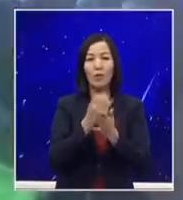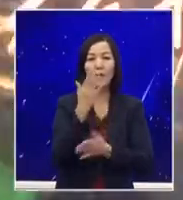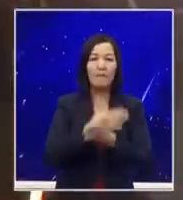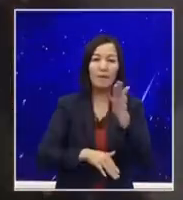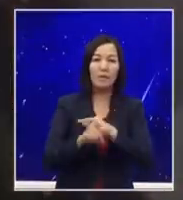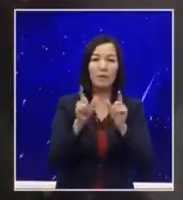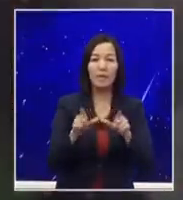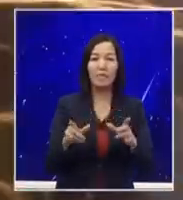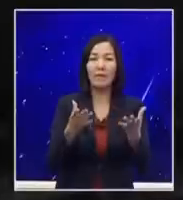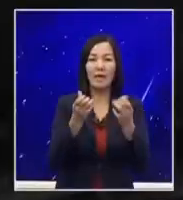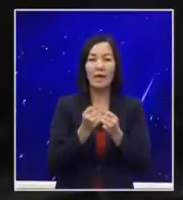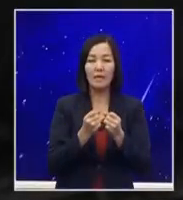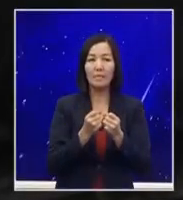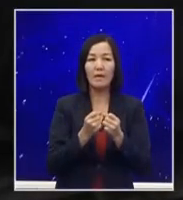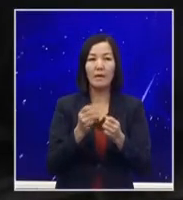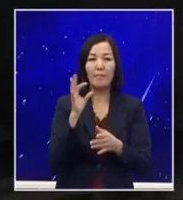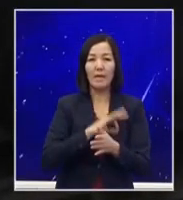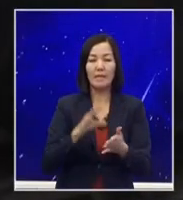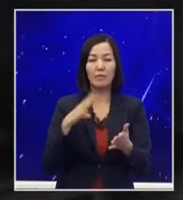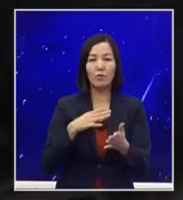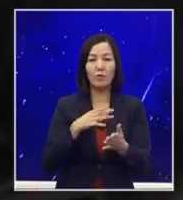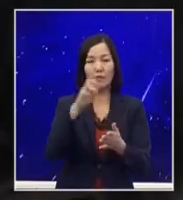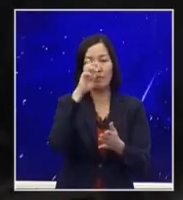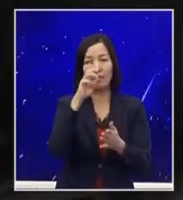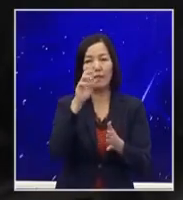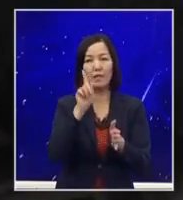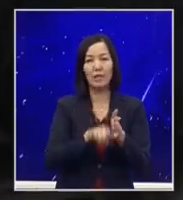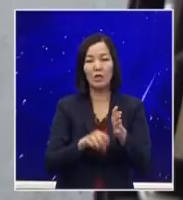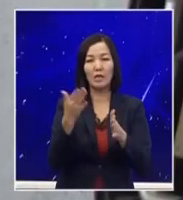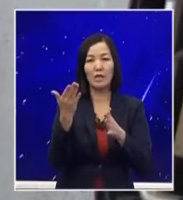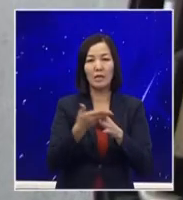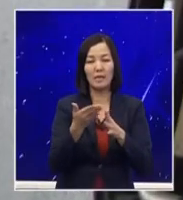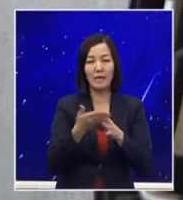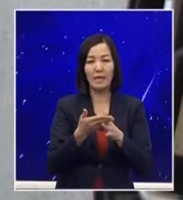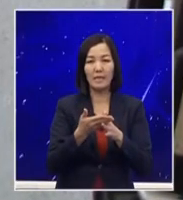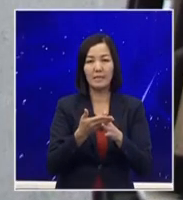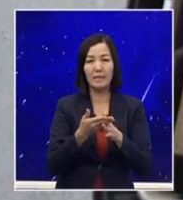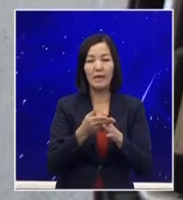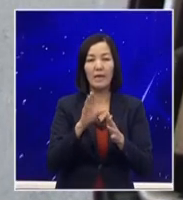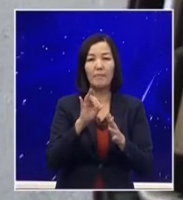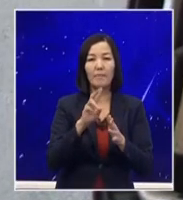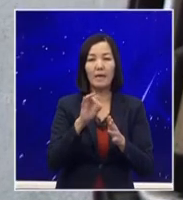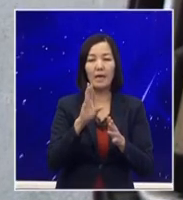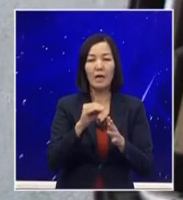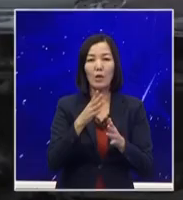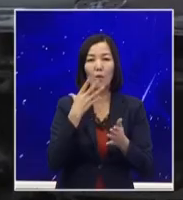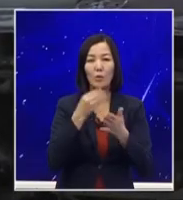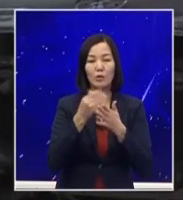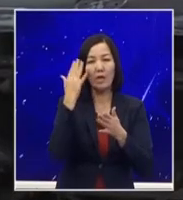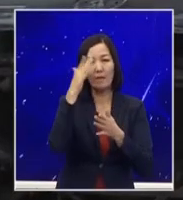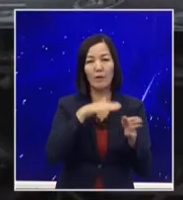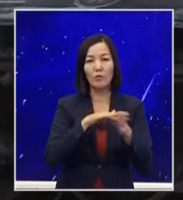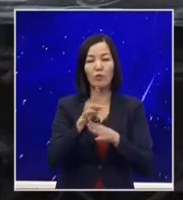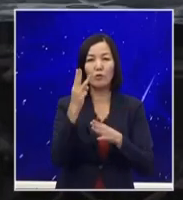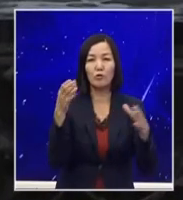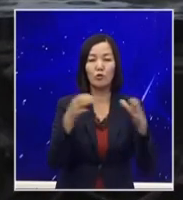шектеулі жандарды алып, қызығын көріп отыр. Мемлекеттік жеңілдік арқасында Берікқали Асқарғали өз арманын орындады. Үшінші